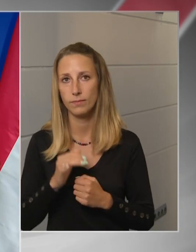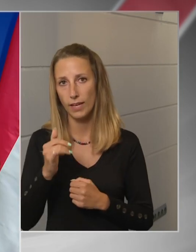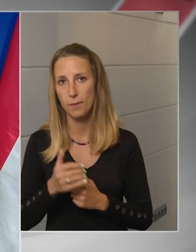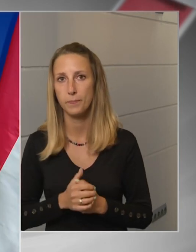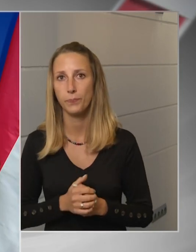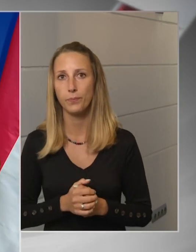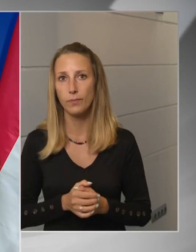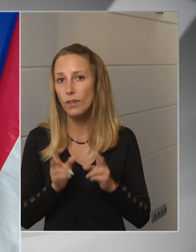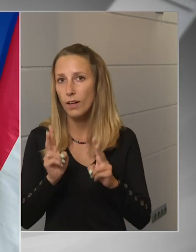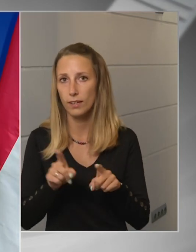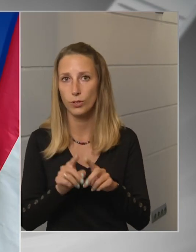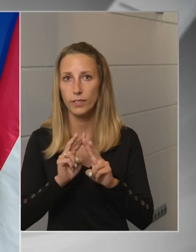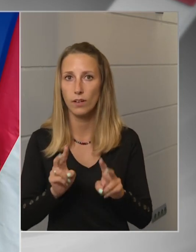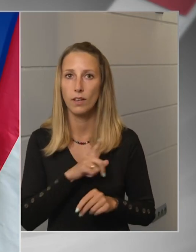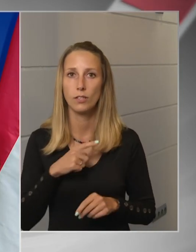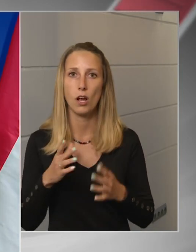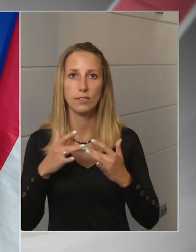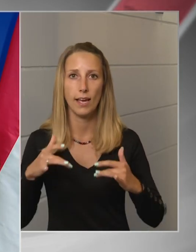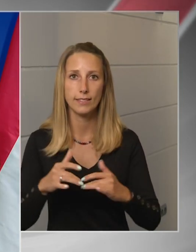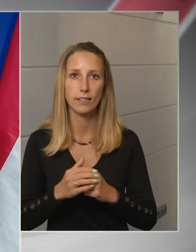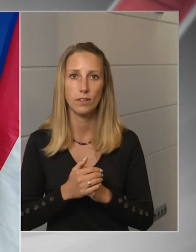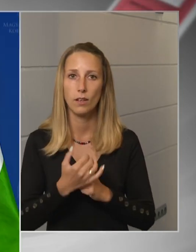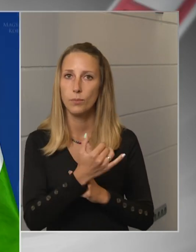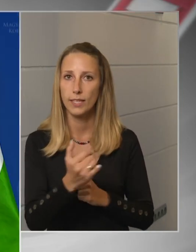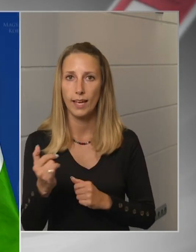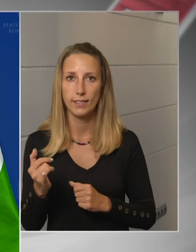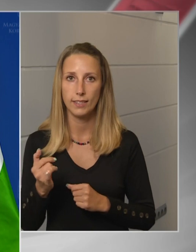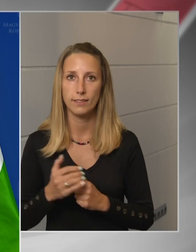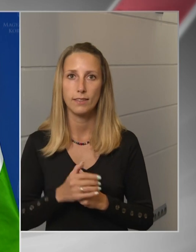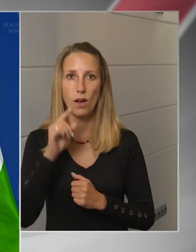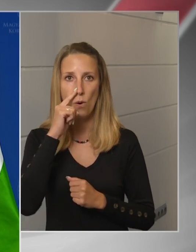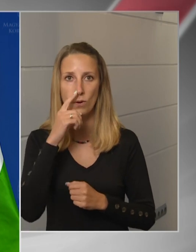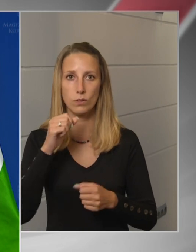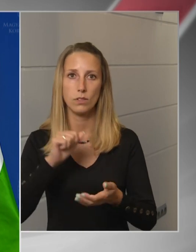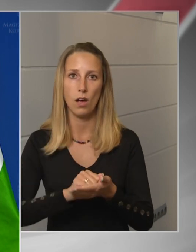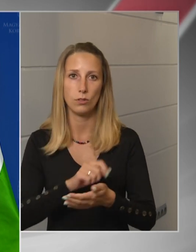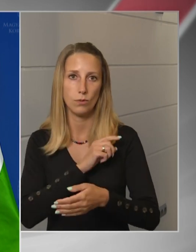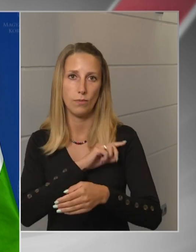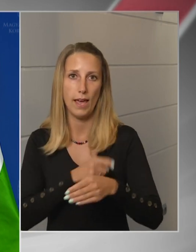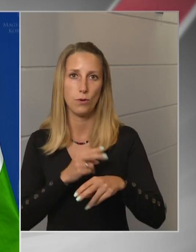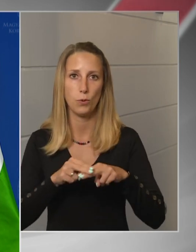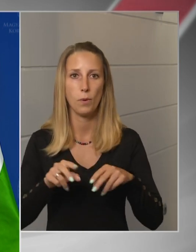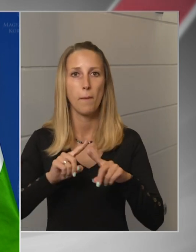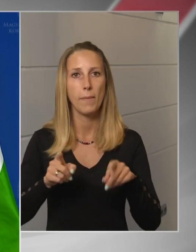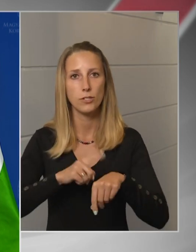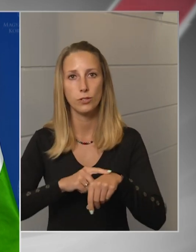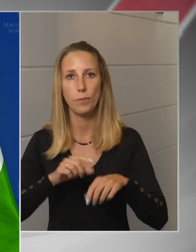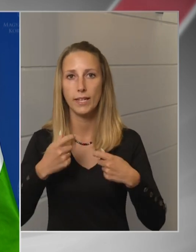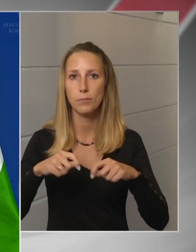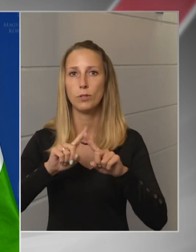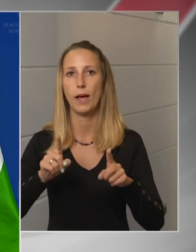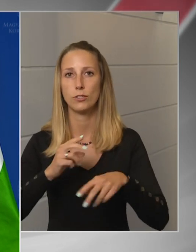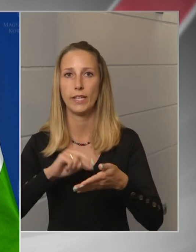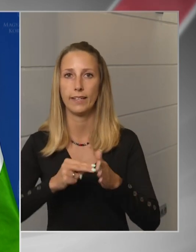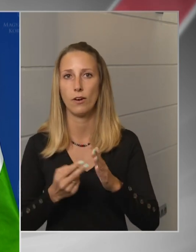Igen, ez lehet, hogy így van, csak az a helyzet, hogy mindegyik orosz atomerőmű, az máskor épült, más formában, más technikai